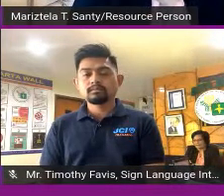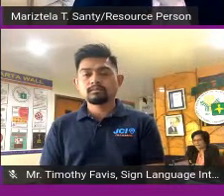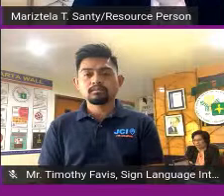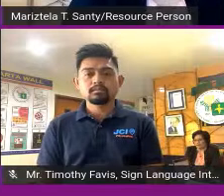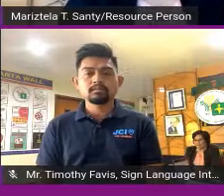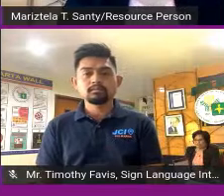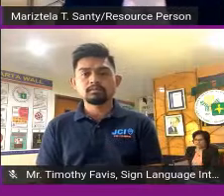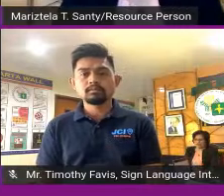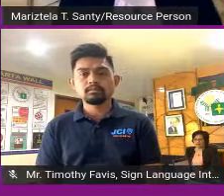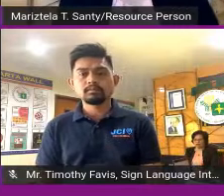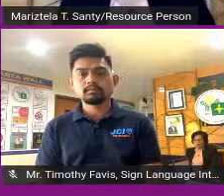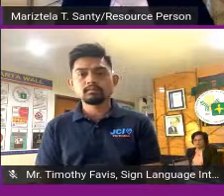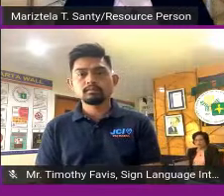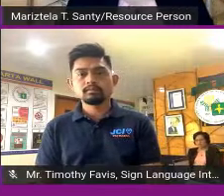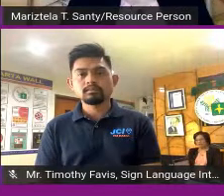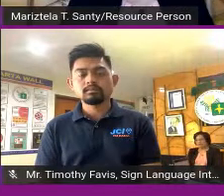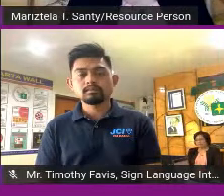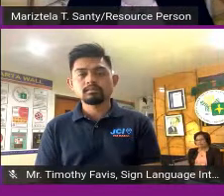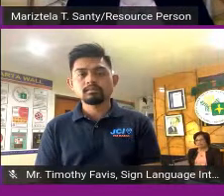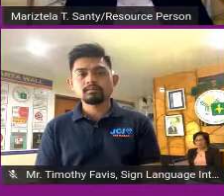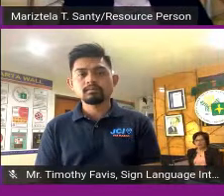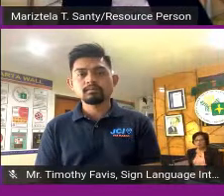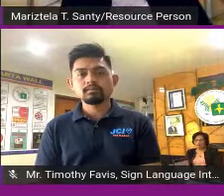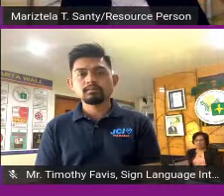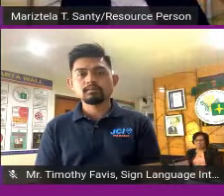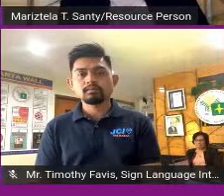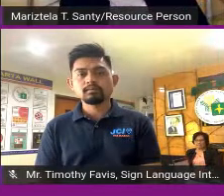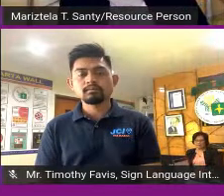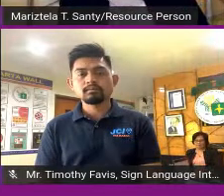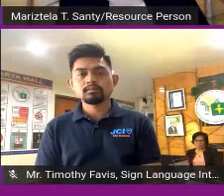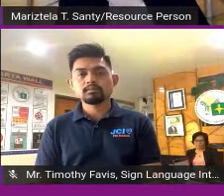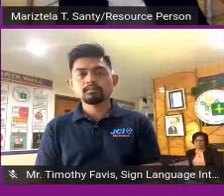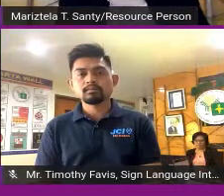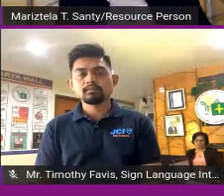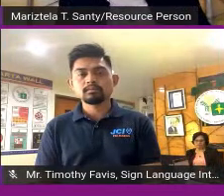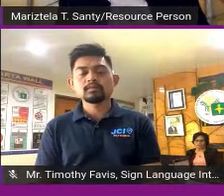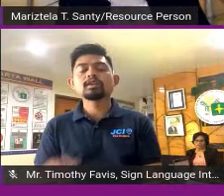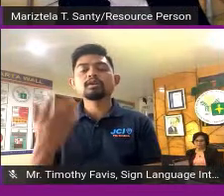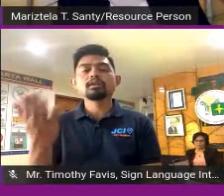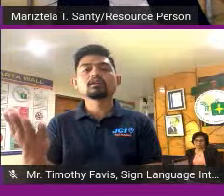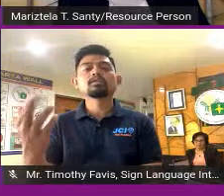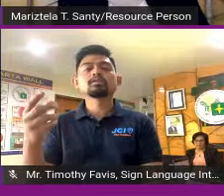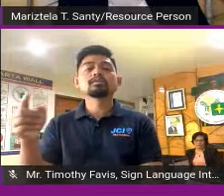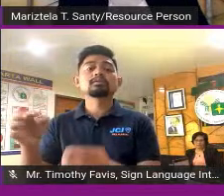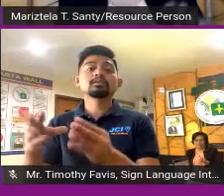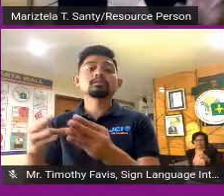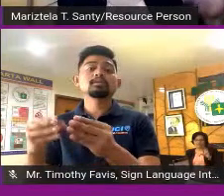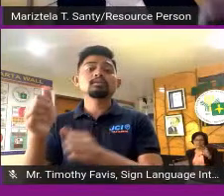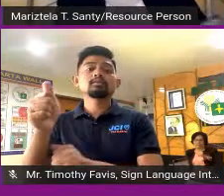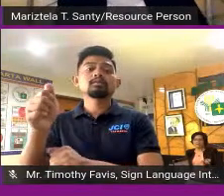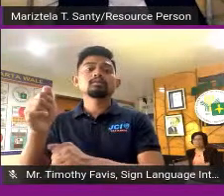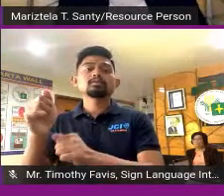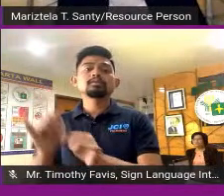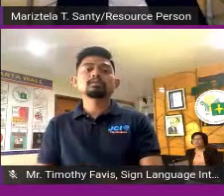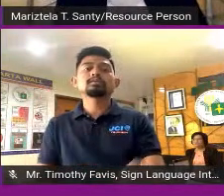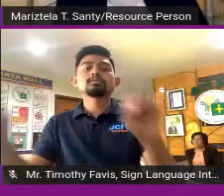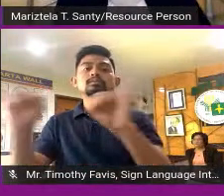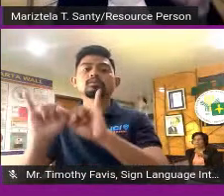balikan natin itong manifestation of gender biases. Ito po ang pinaka-importante na